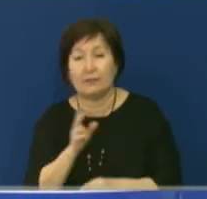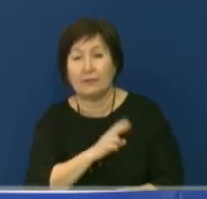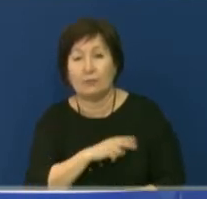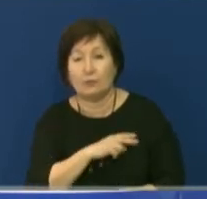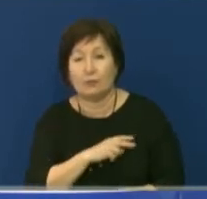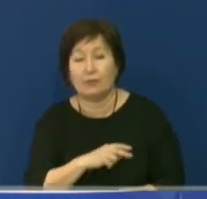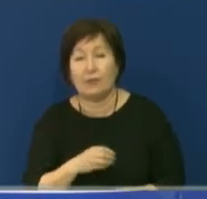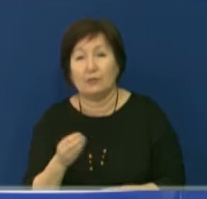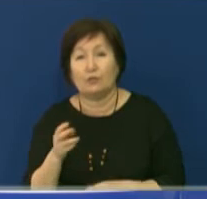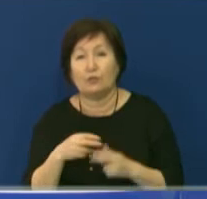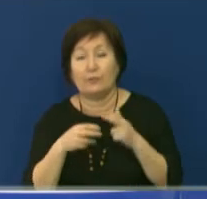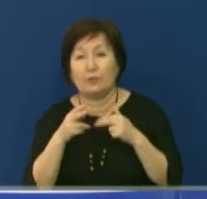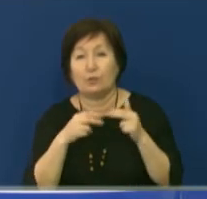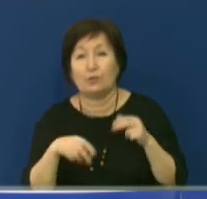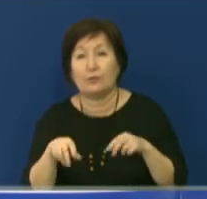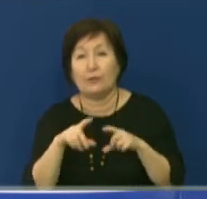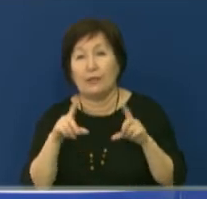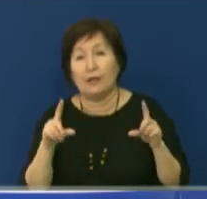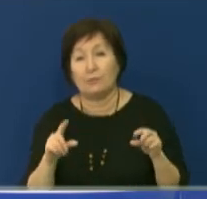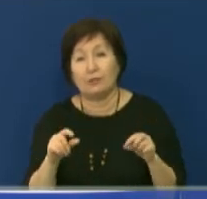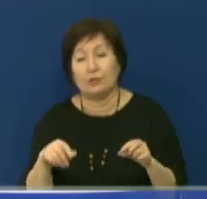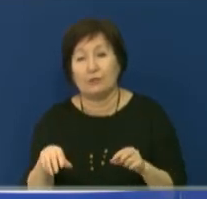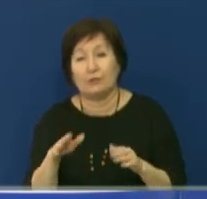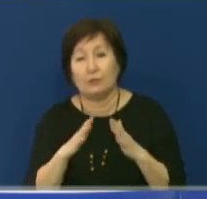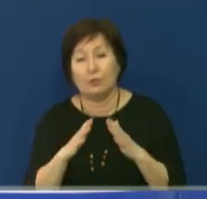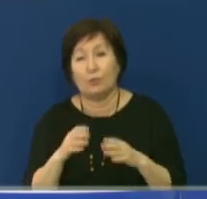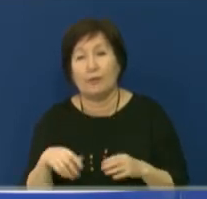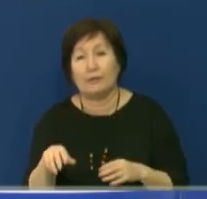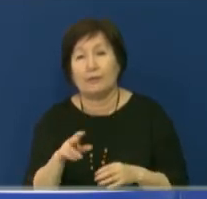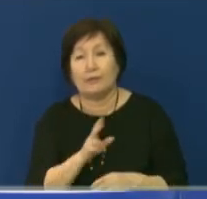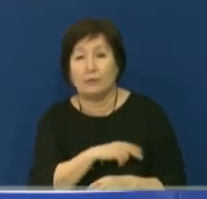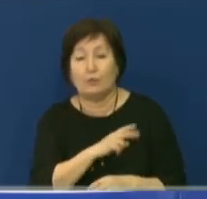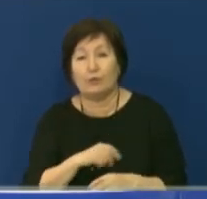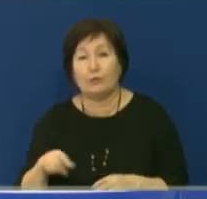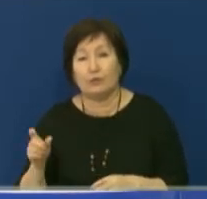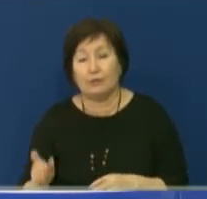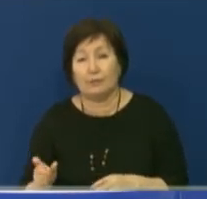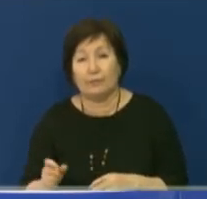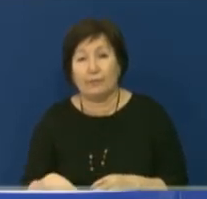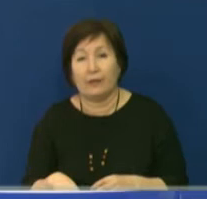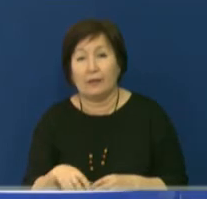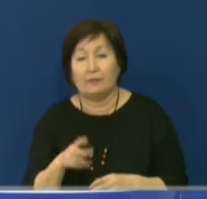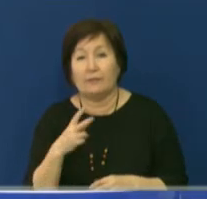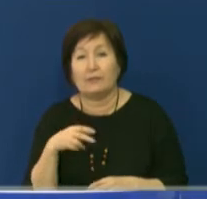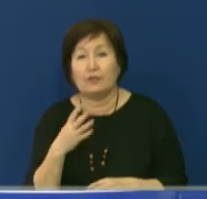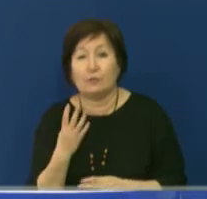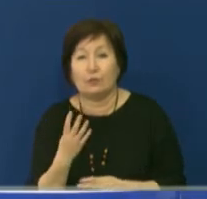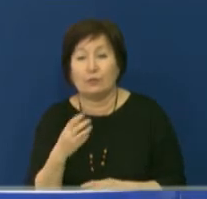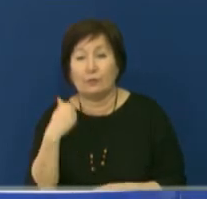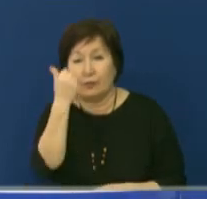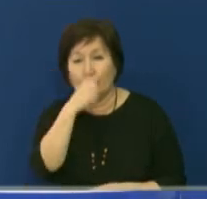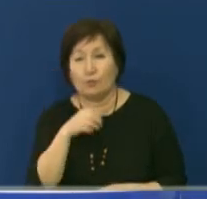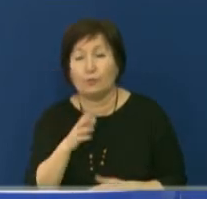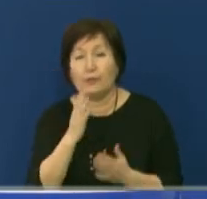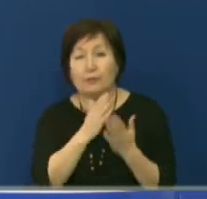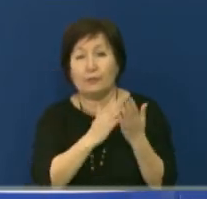для работников участка. Планируется, что жители региона начнут использовать его в 2024 году. В рамках проекта